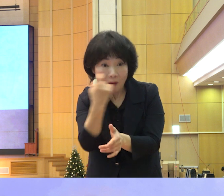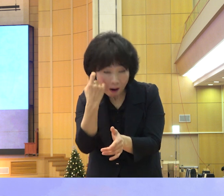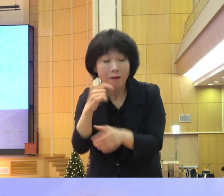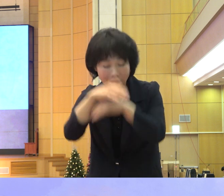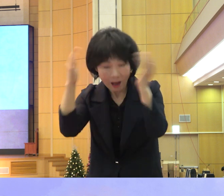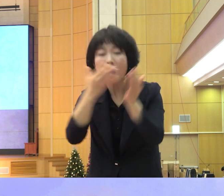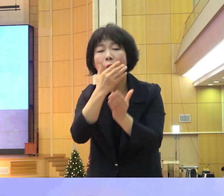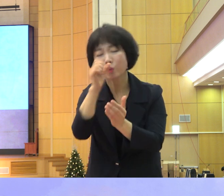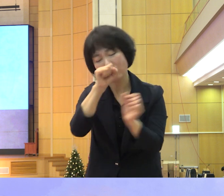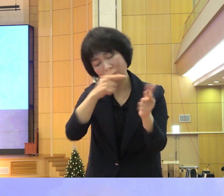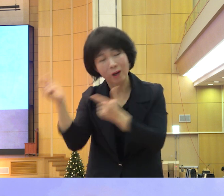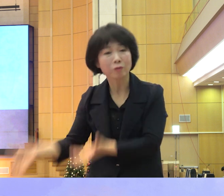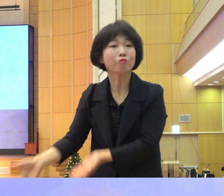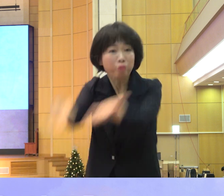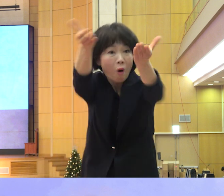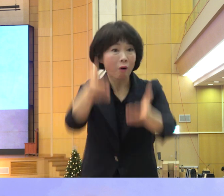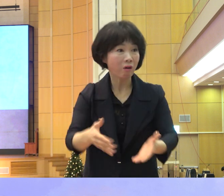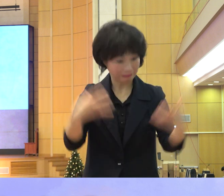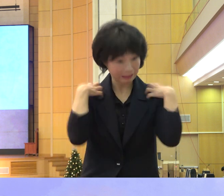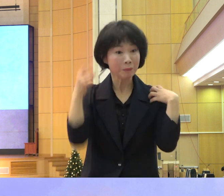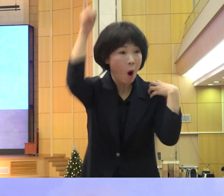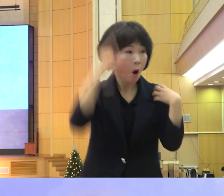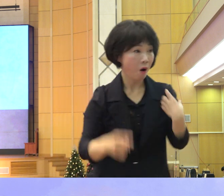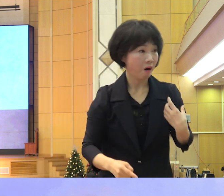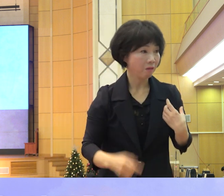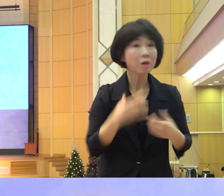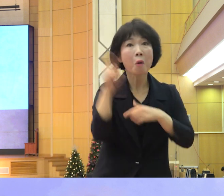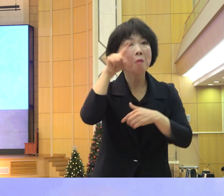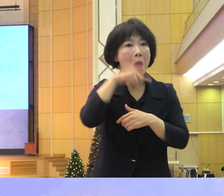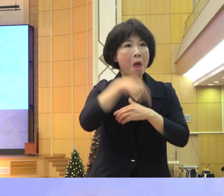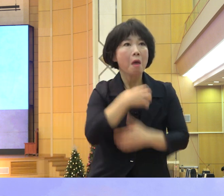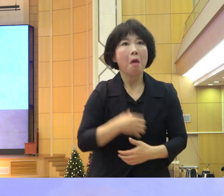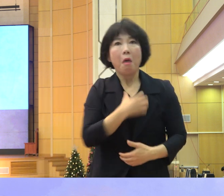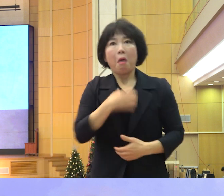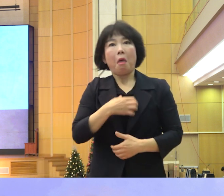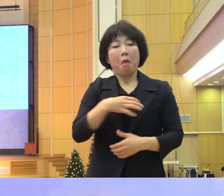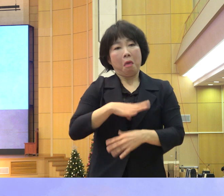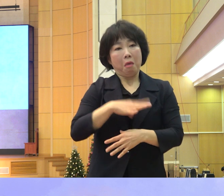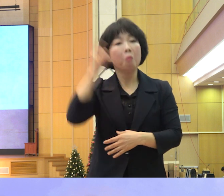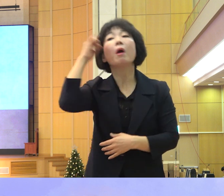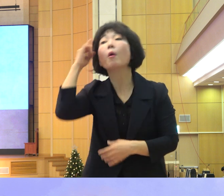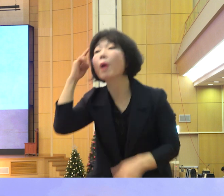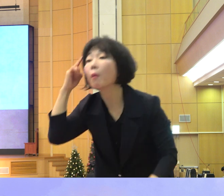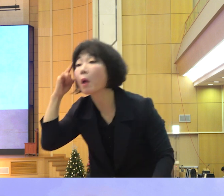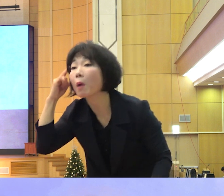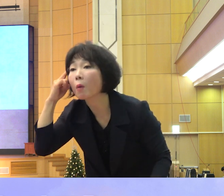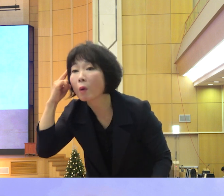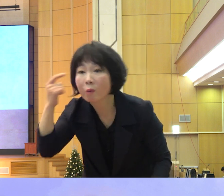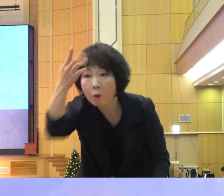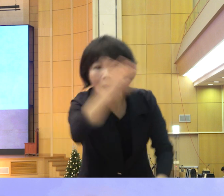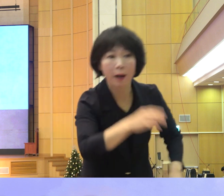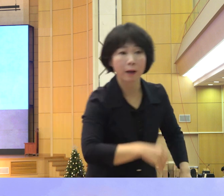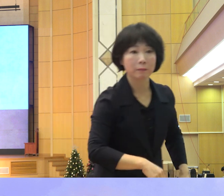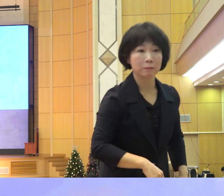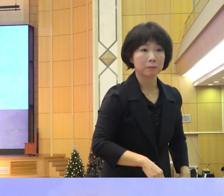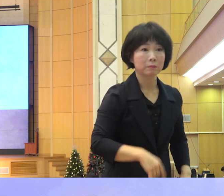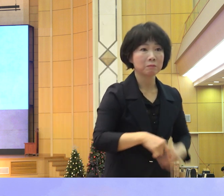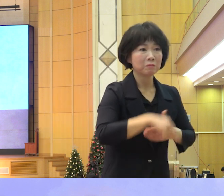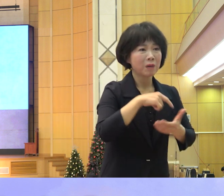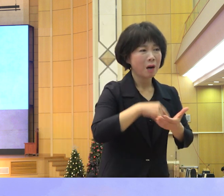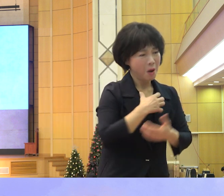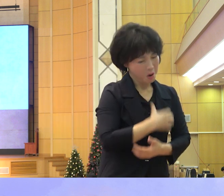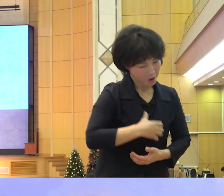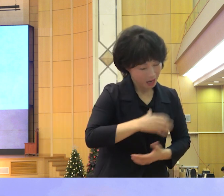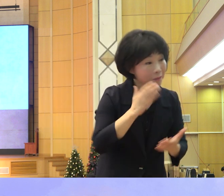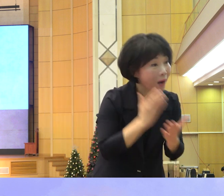한대요? 그러니까 문제가 있어도, 그리고 하나님 앞에 기도할 때도 아무것도 염려하지 말고